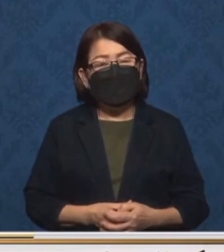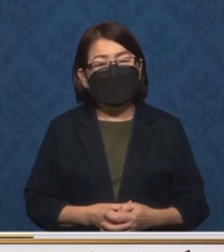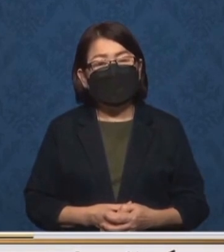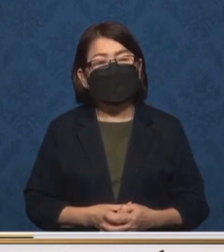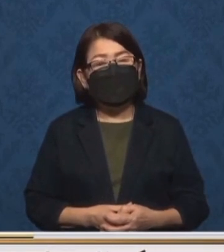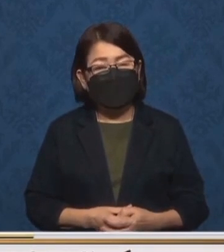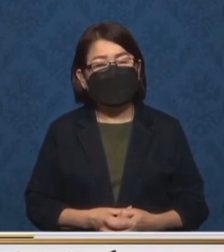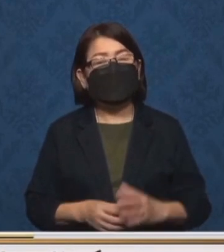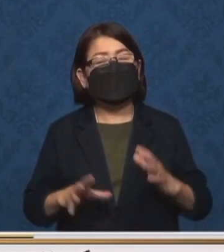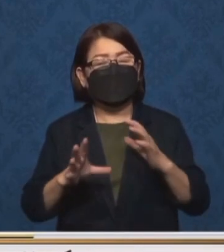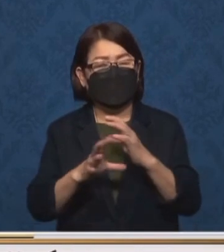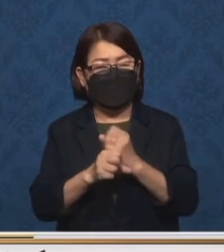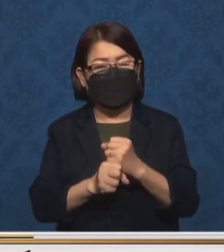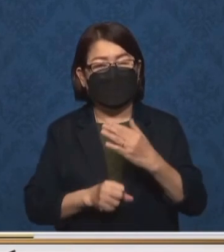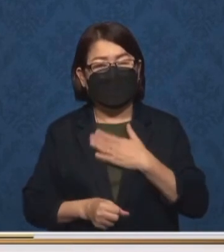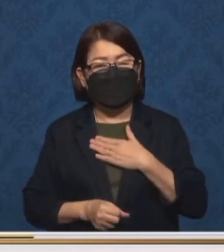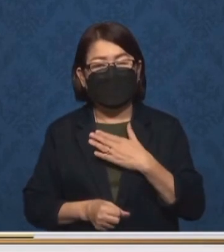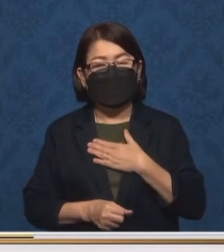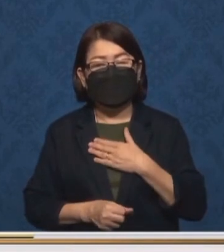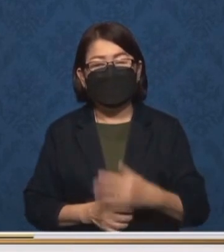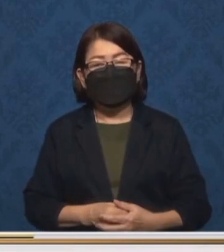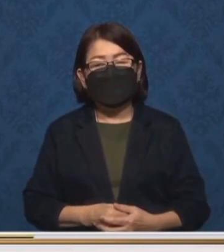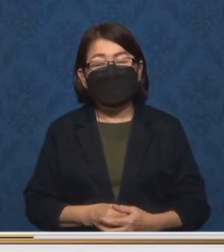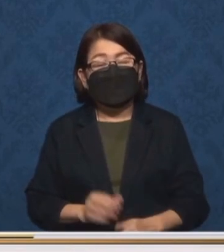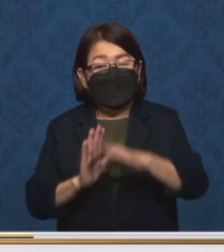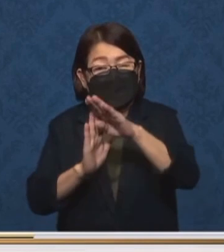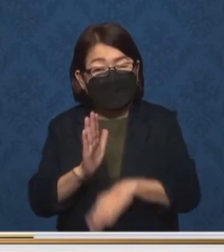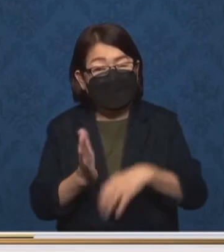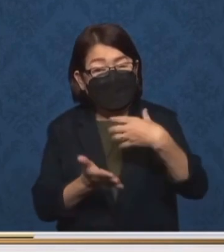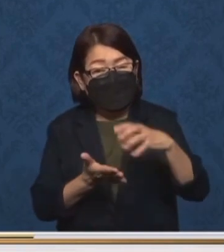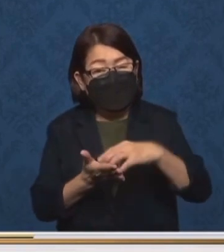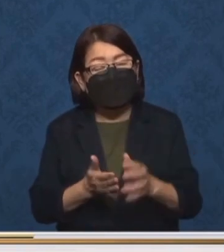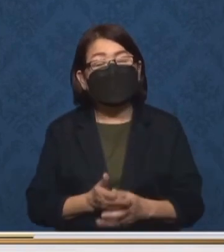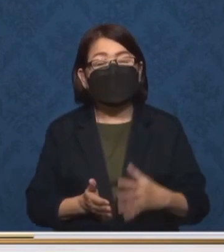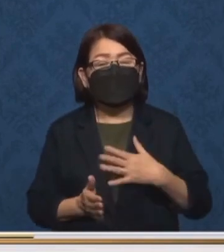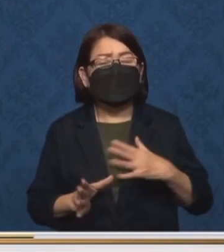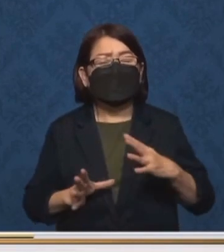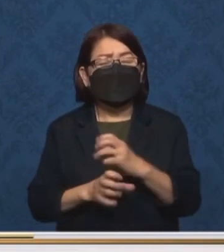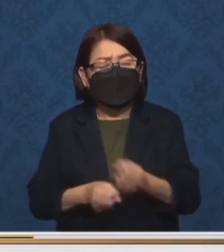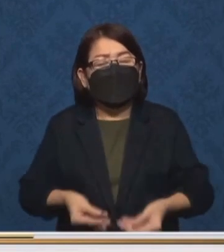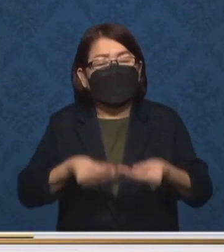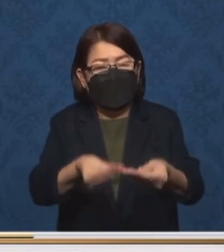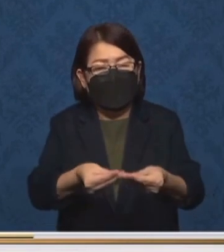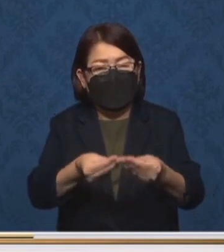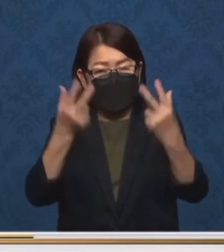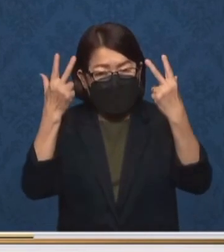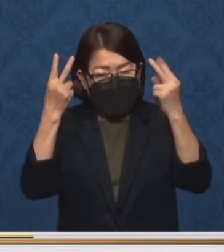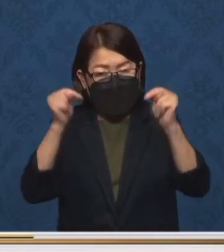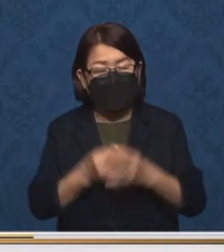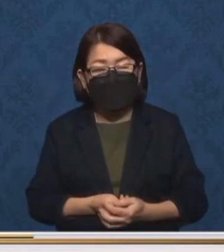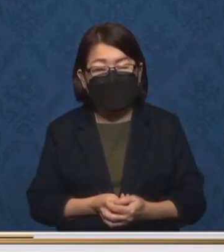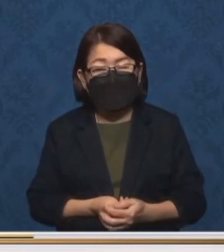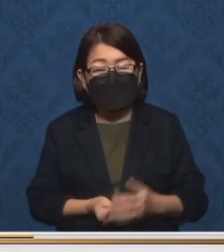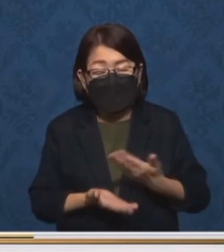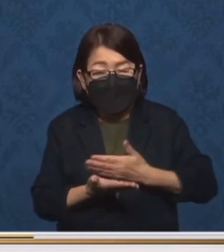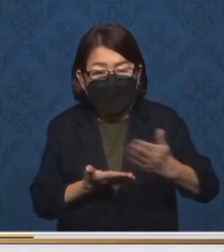เข้าชวงสรุปนะครับทั้หมดนี้คอภาพรวมที่ Used para pedIII บิดตแงการเสียค่างหวท Sang